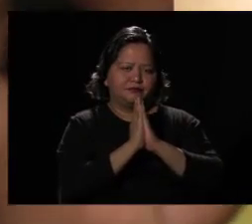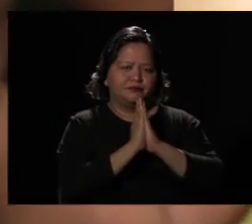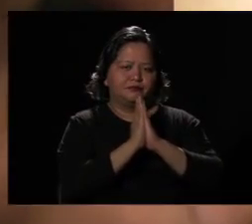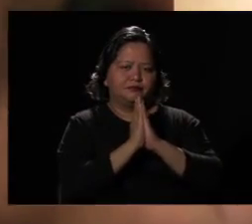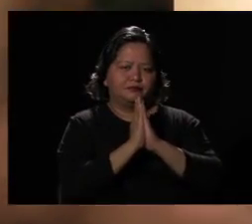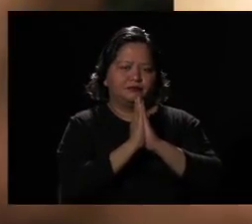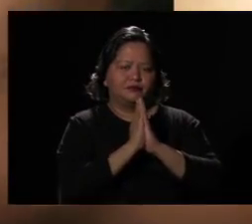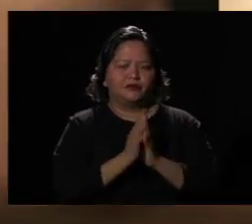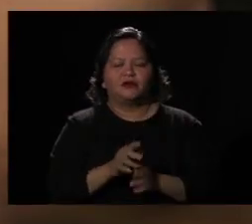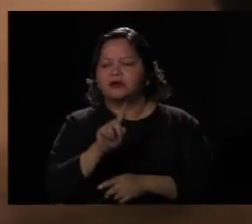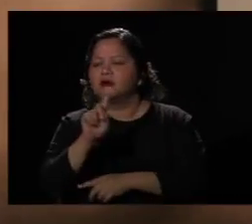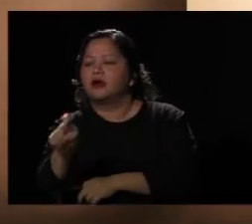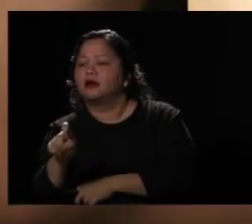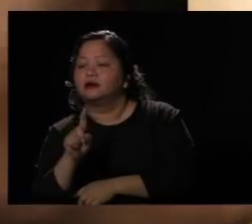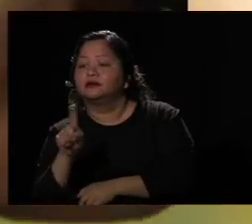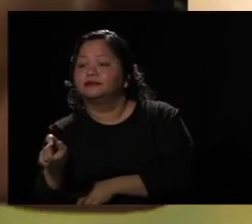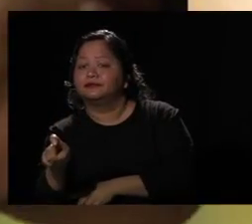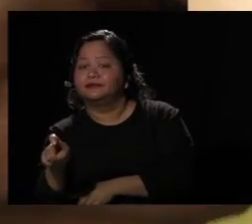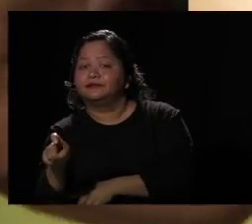fangagaw